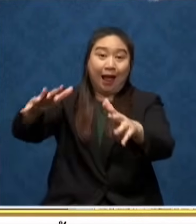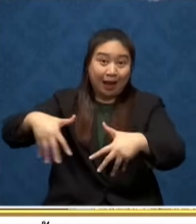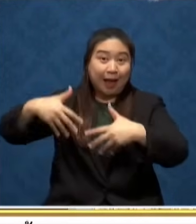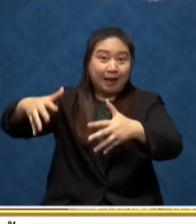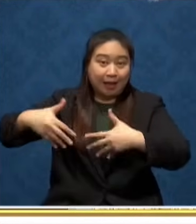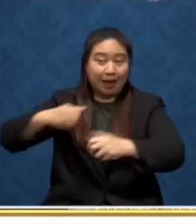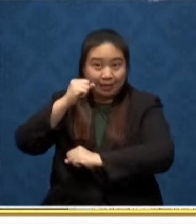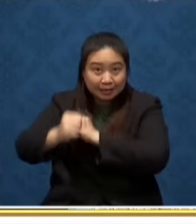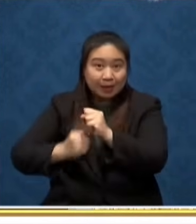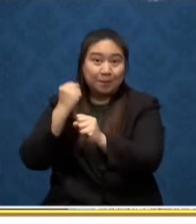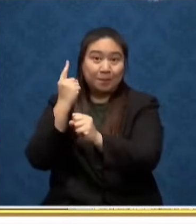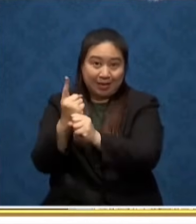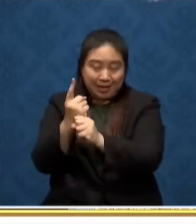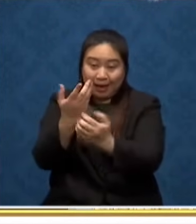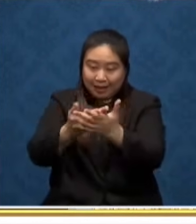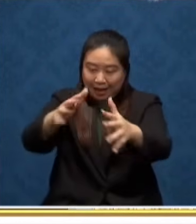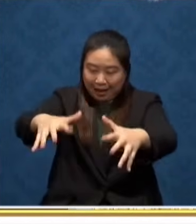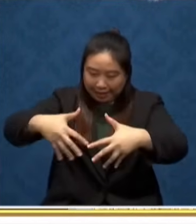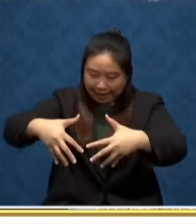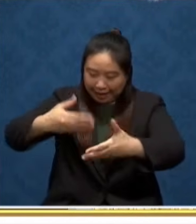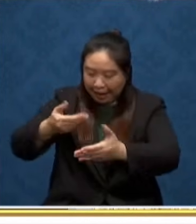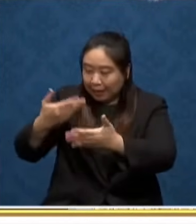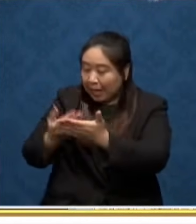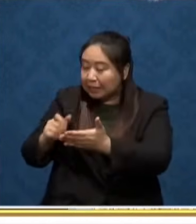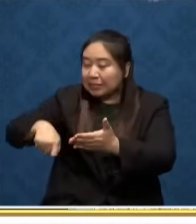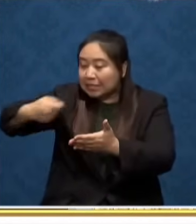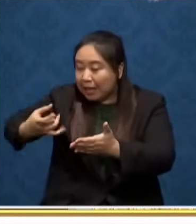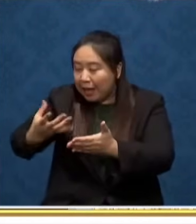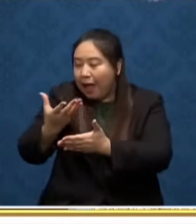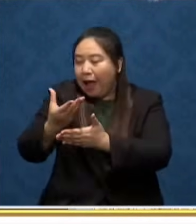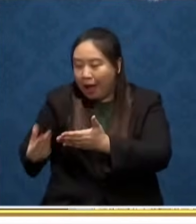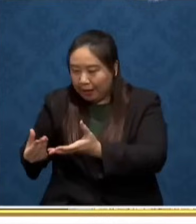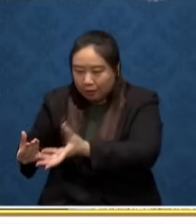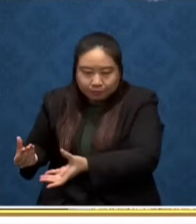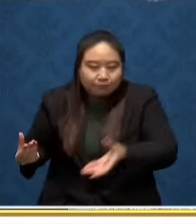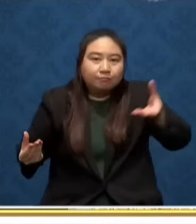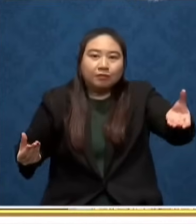ต่ละปีเนี่ยหักค่าใช้จ่ายก่อนแล้วนำส่งเป็นเงินแผ่นดิน